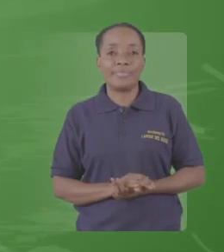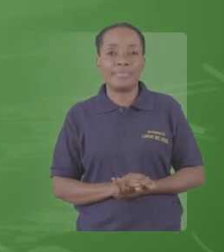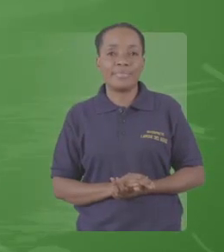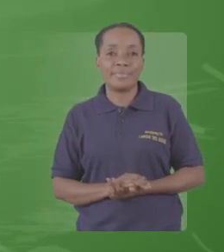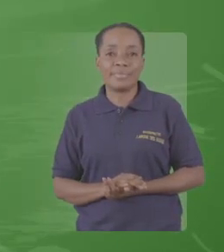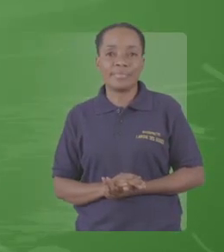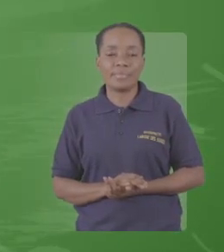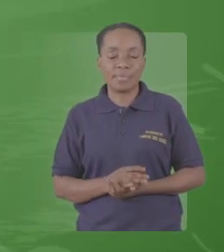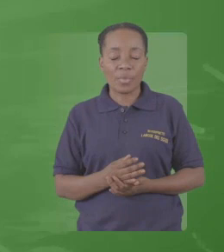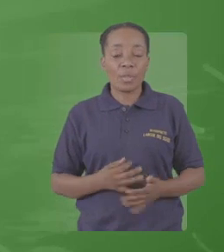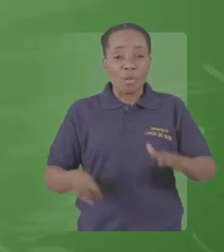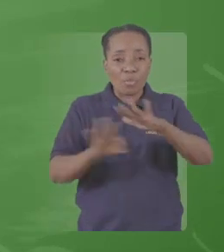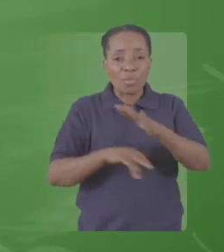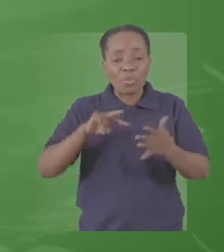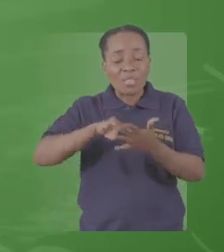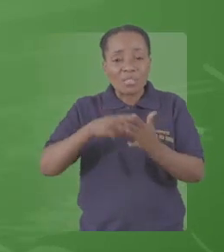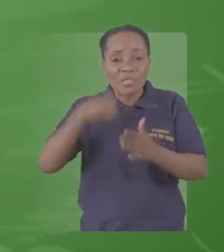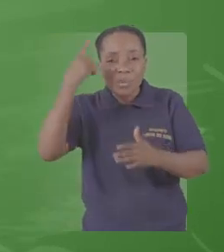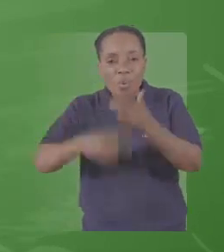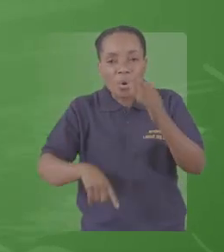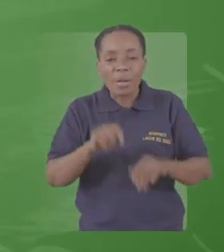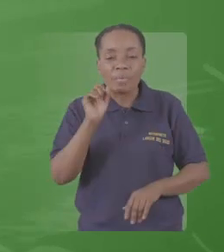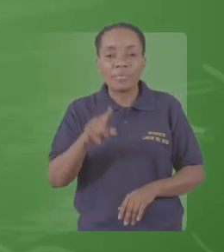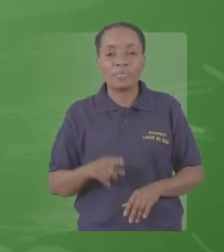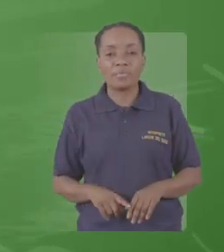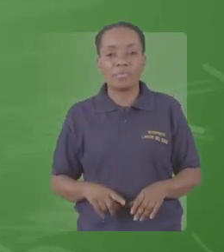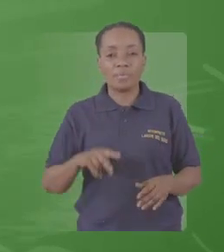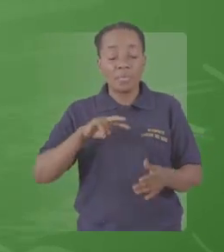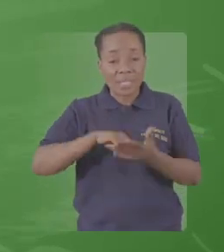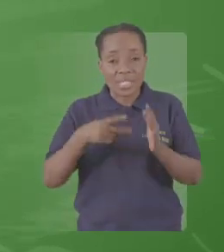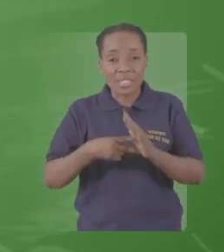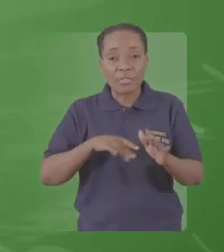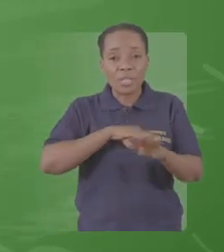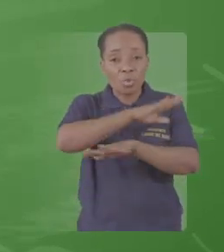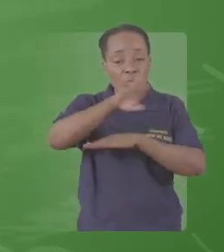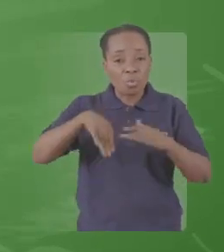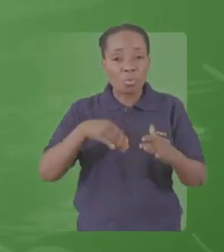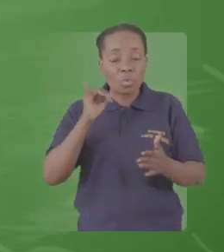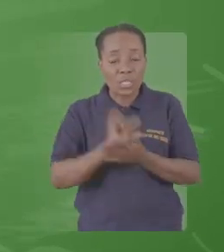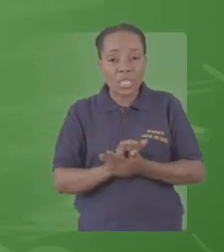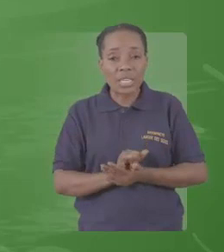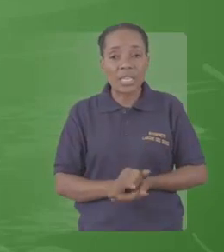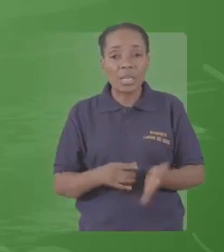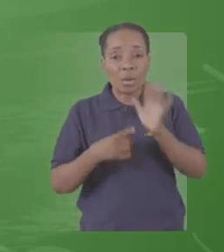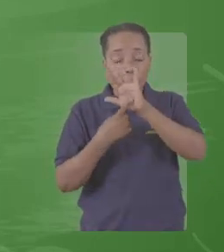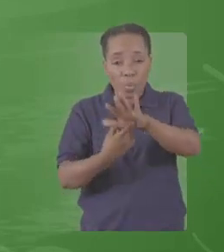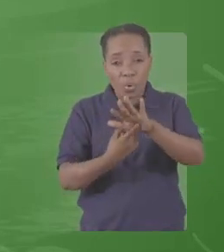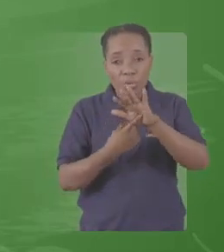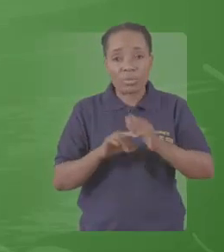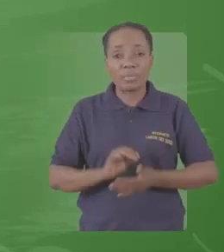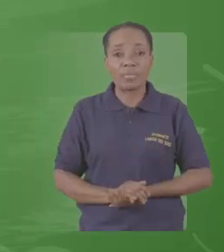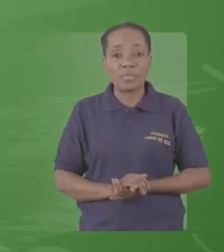Il faut entendre par fondement tout ce qui explique que la France est une grande